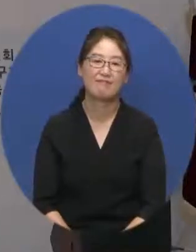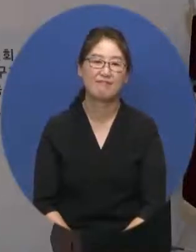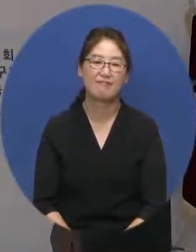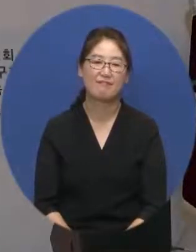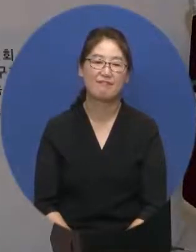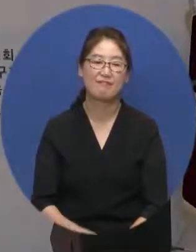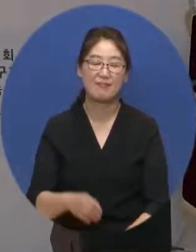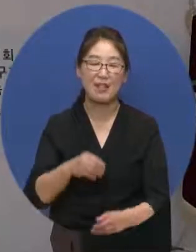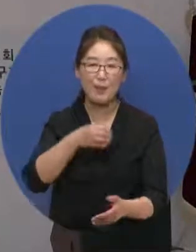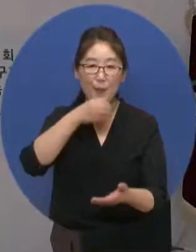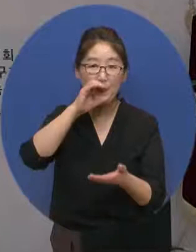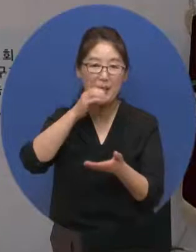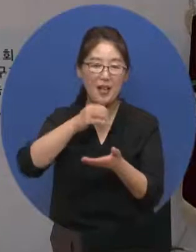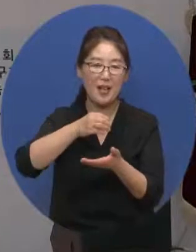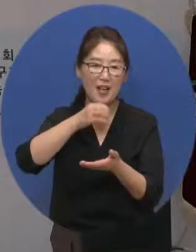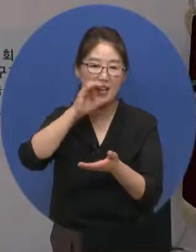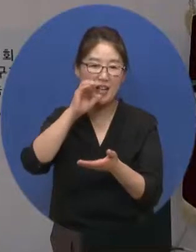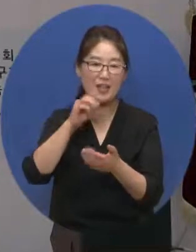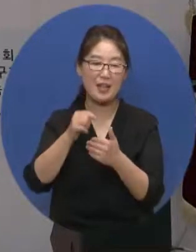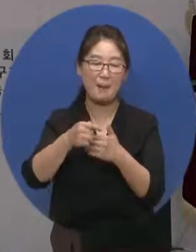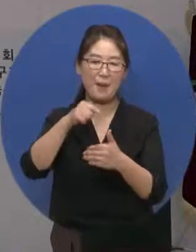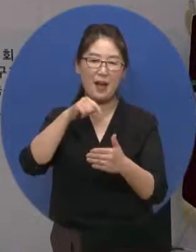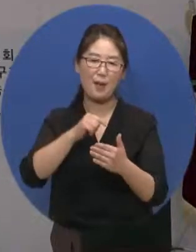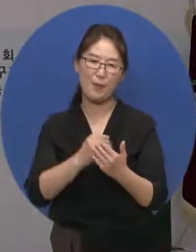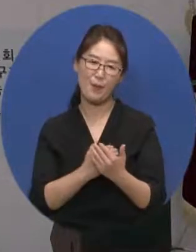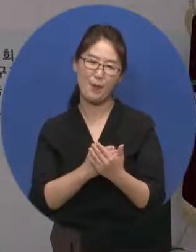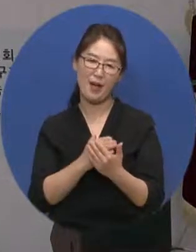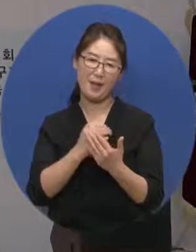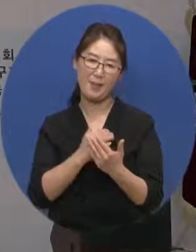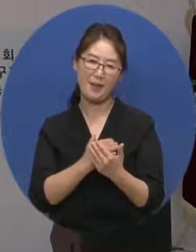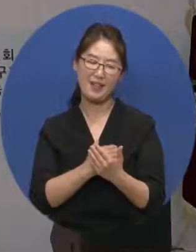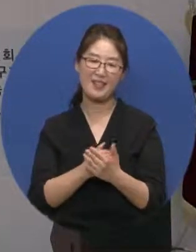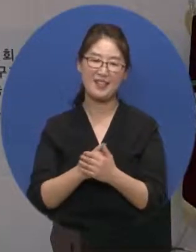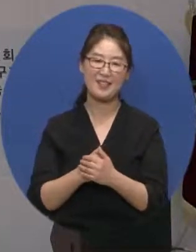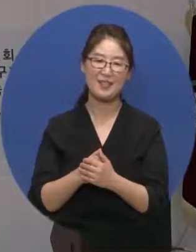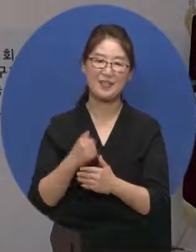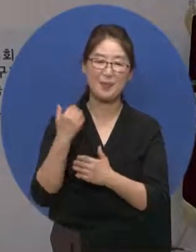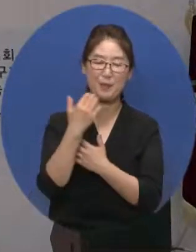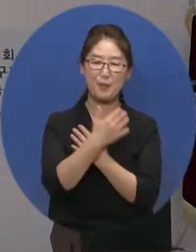한두 잔에 가슴 심고 몸은 샤르르,